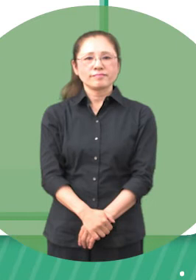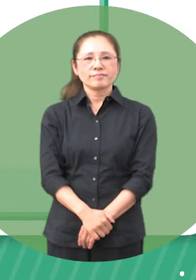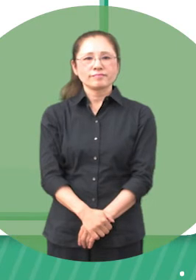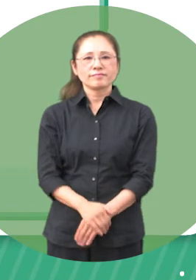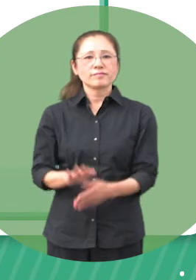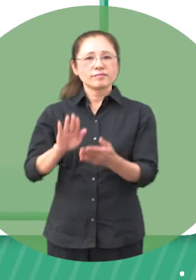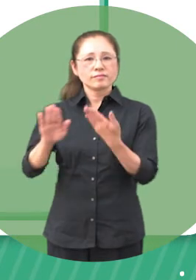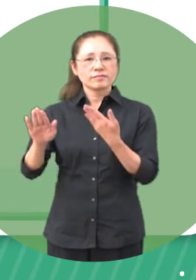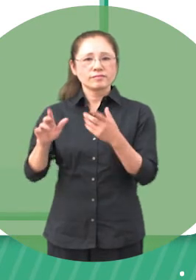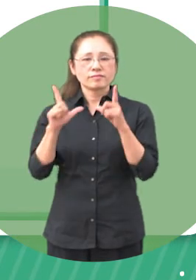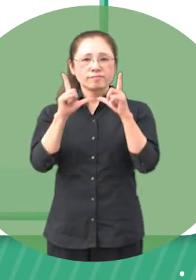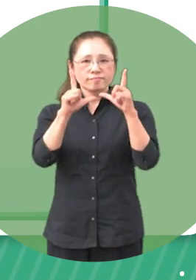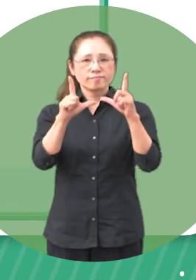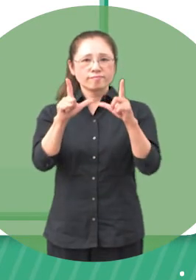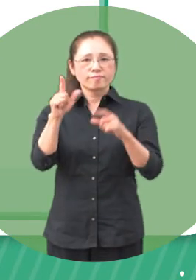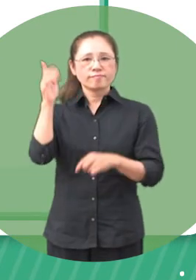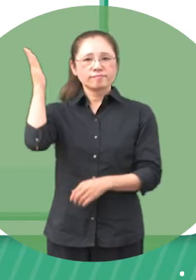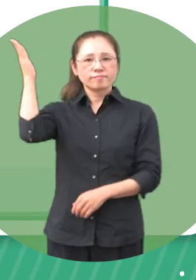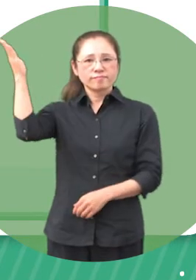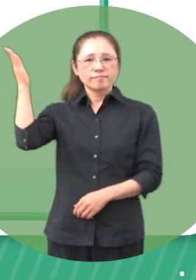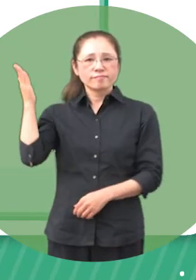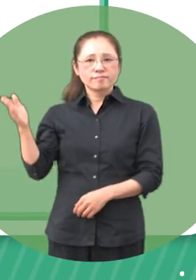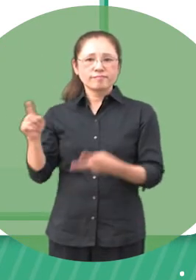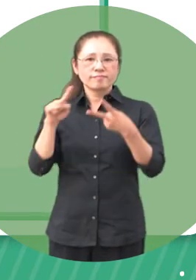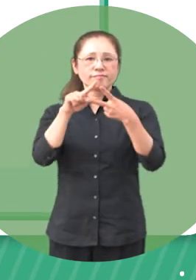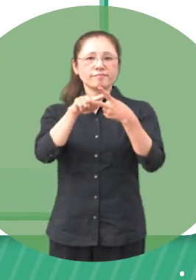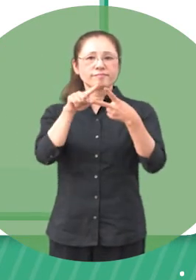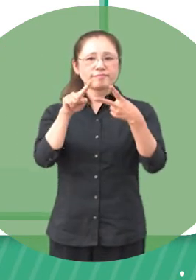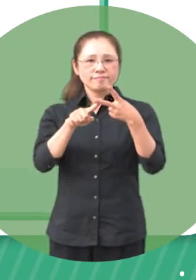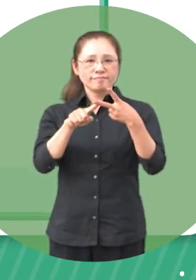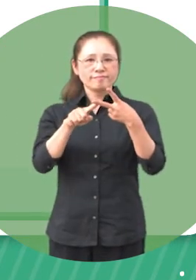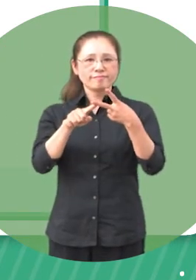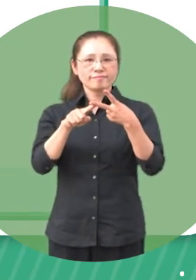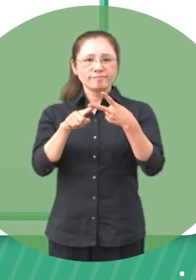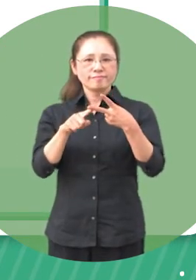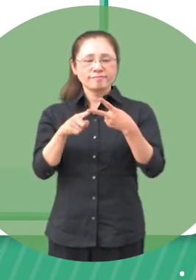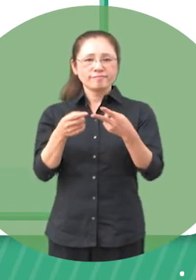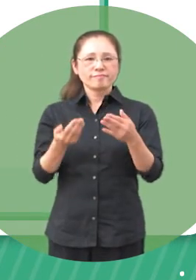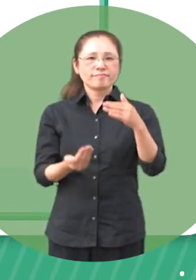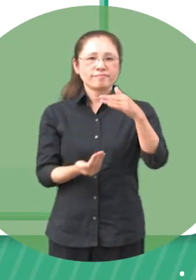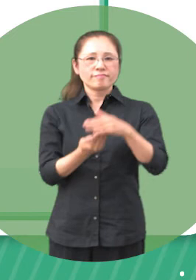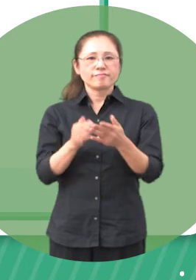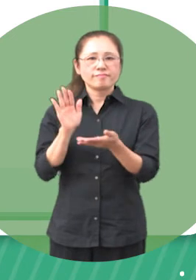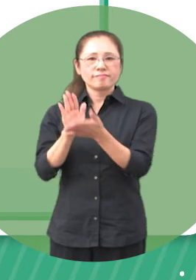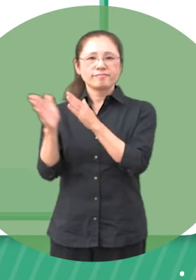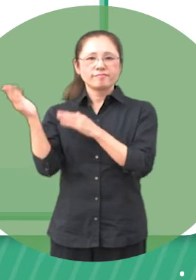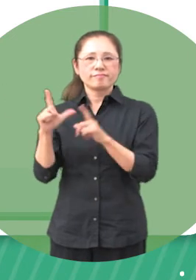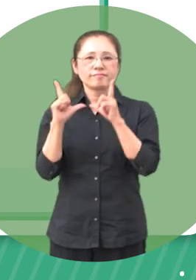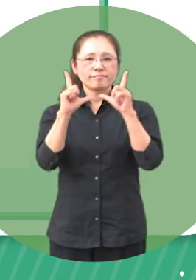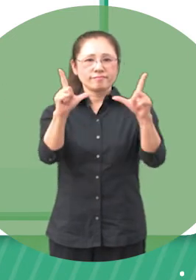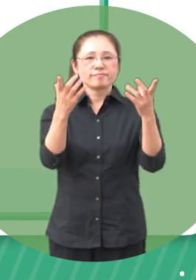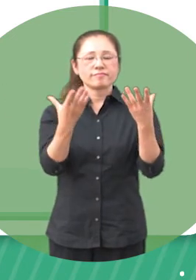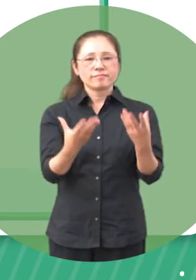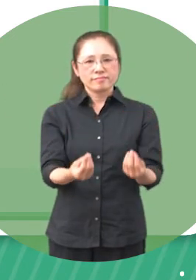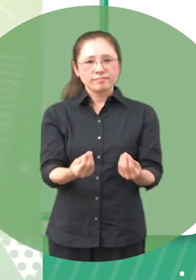その他のお知らせはご覧の通りです。以上、県からのお知らせでした。